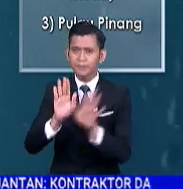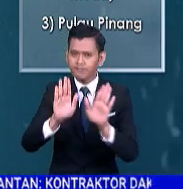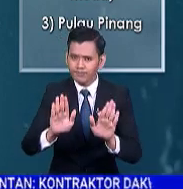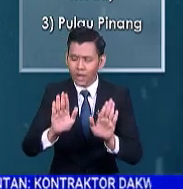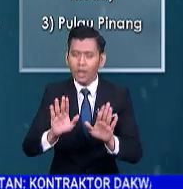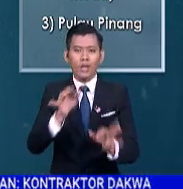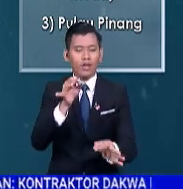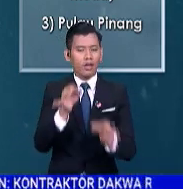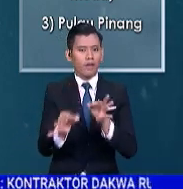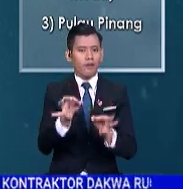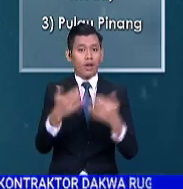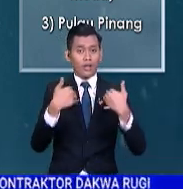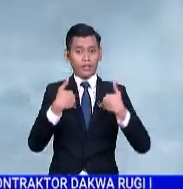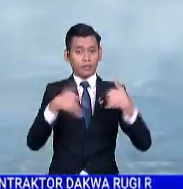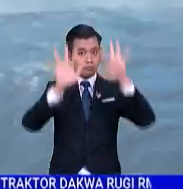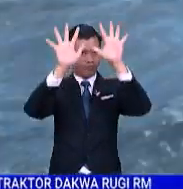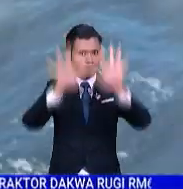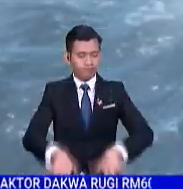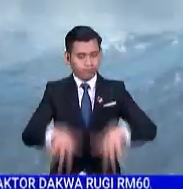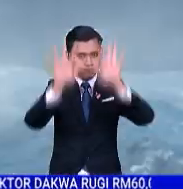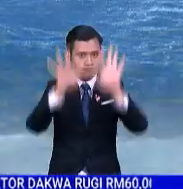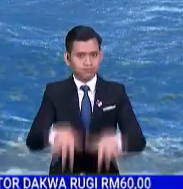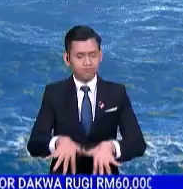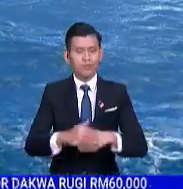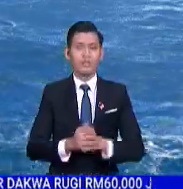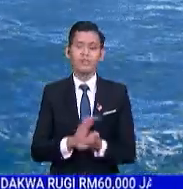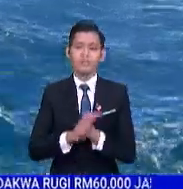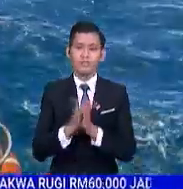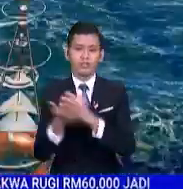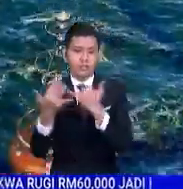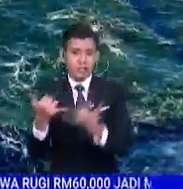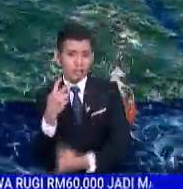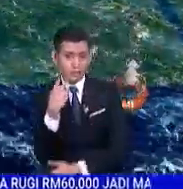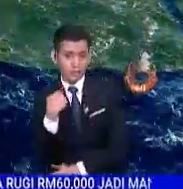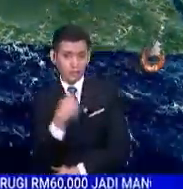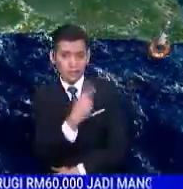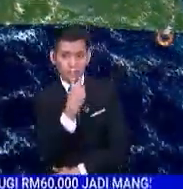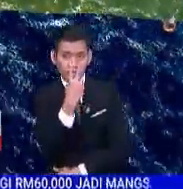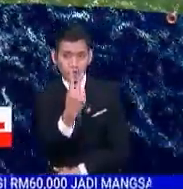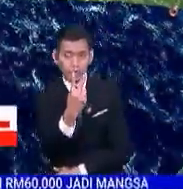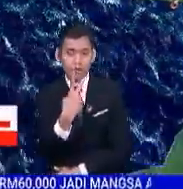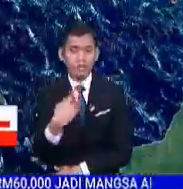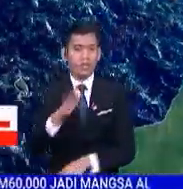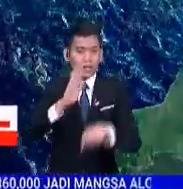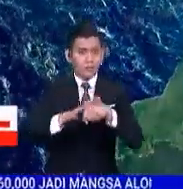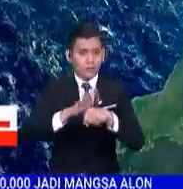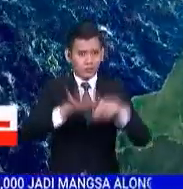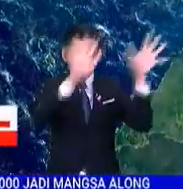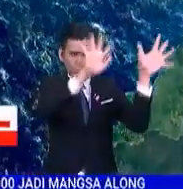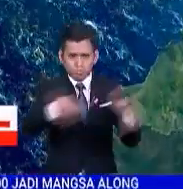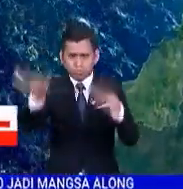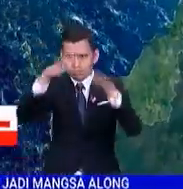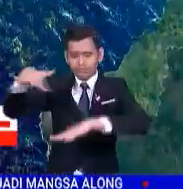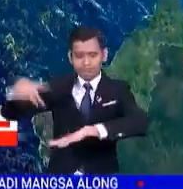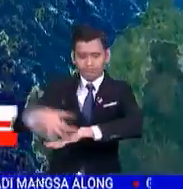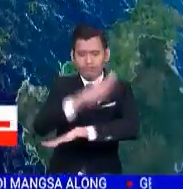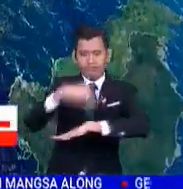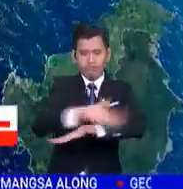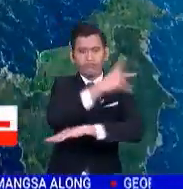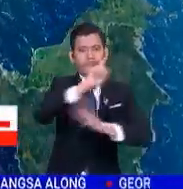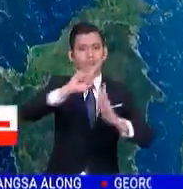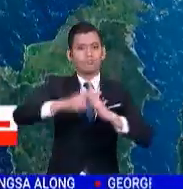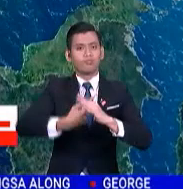ketika berlakunya hujan lebat terbabit. Seterusnya, kita perhatikan kepada amaran angin kencang dan laut gelora yang masih lagi berkuat kuasa